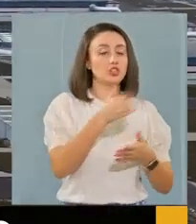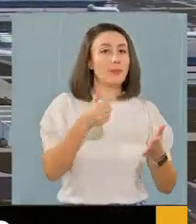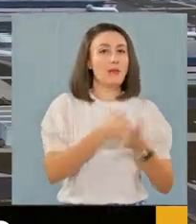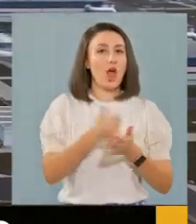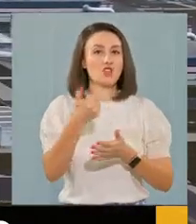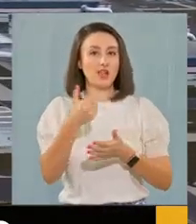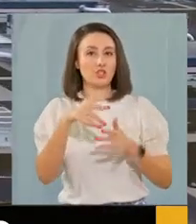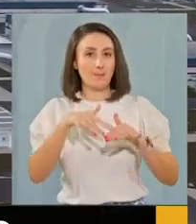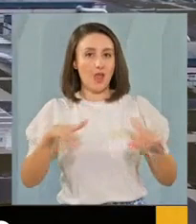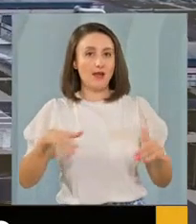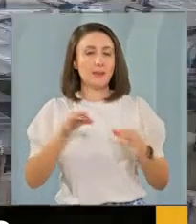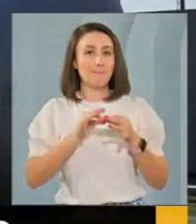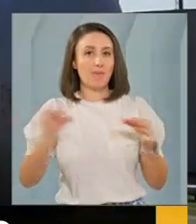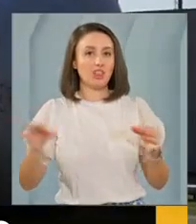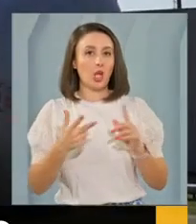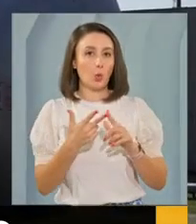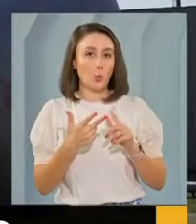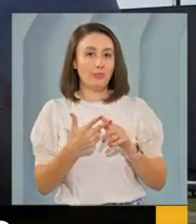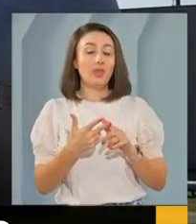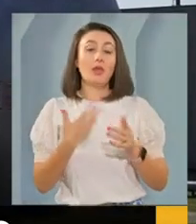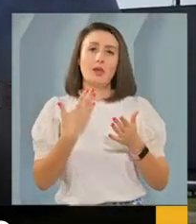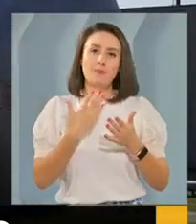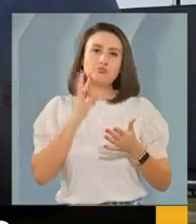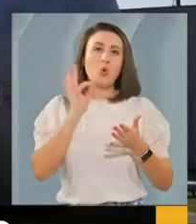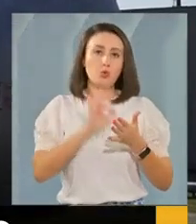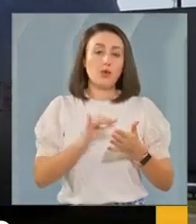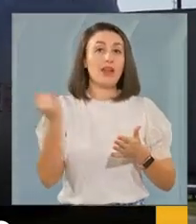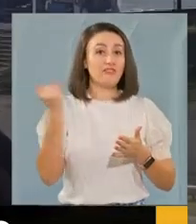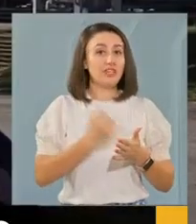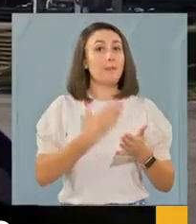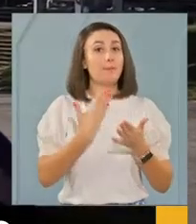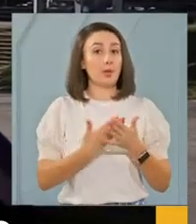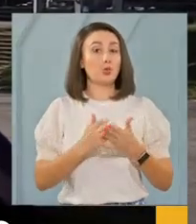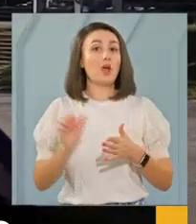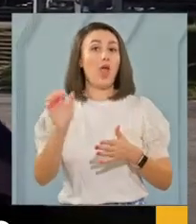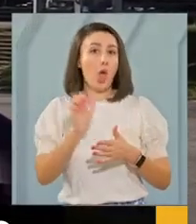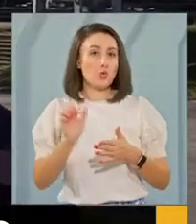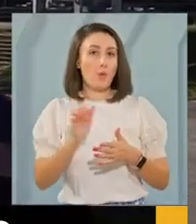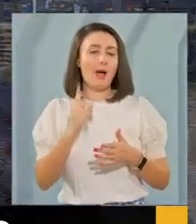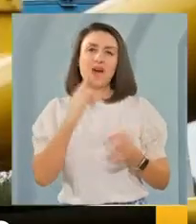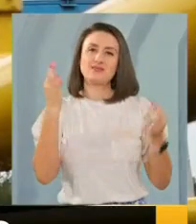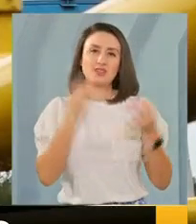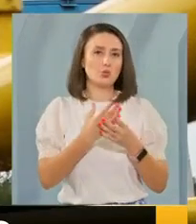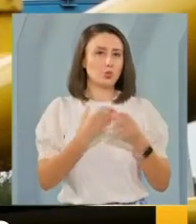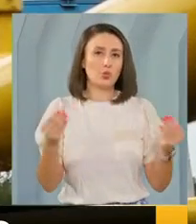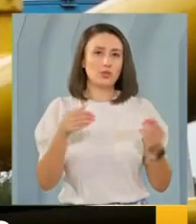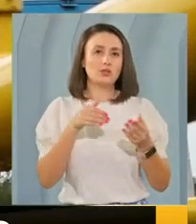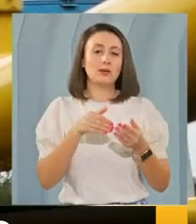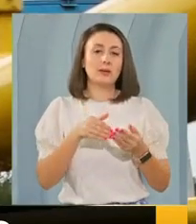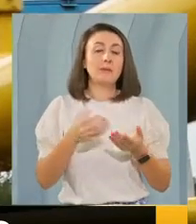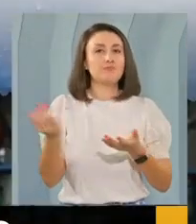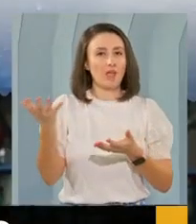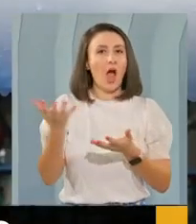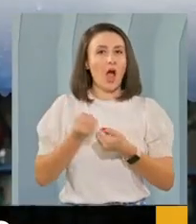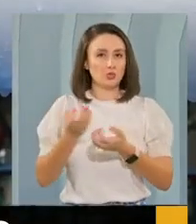de metri cubi. Propunerile vin pentru ca Europa să poată facă față scăderii drastice a livrărilor de gaze naturale rusești în